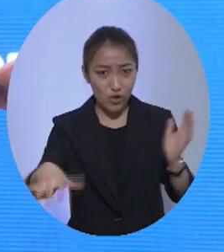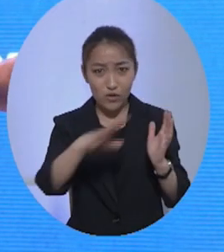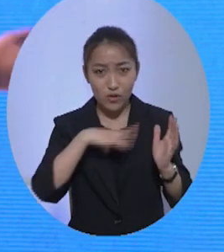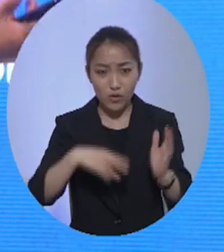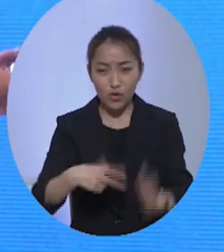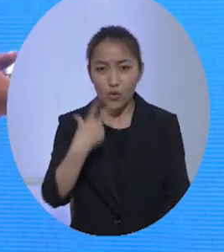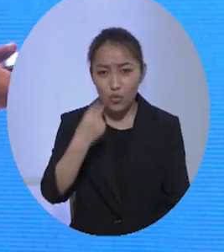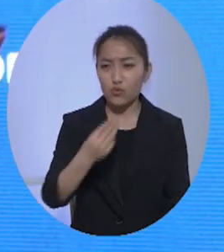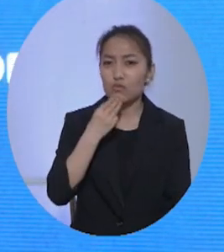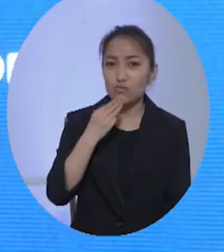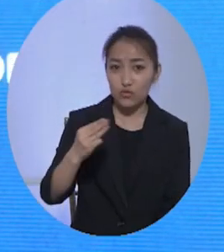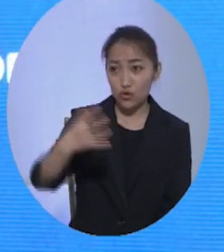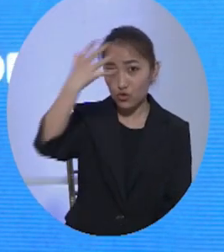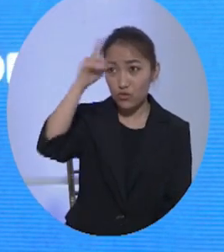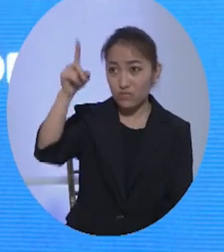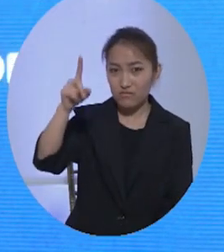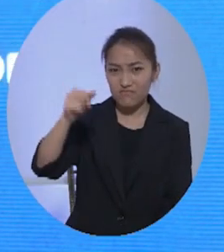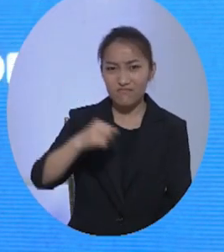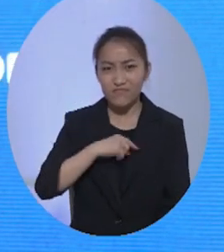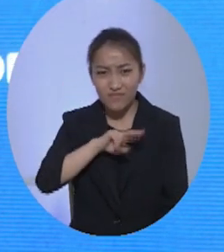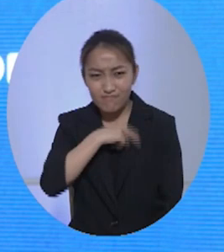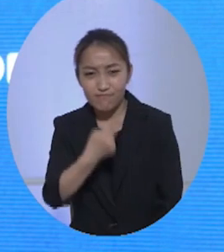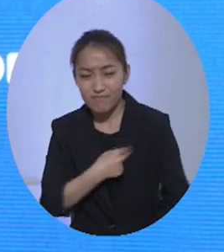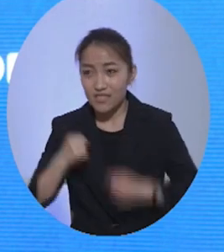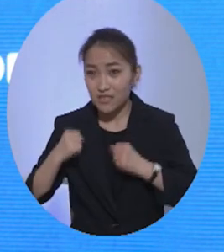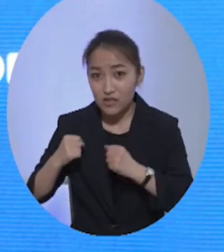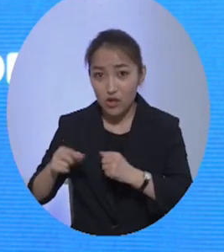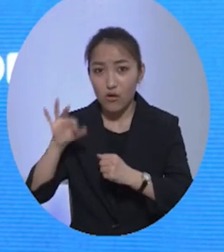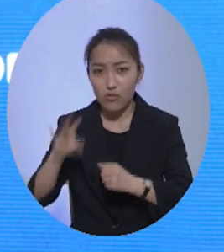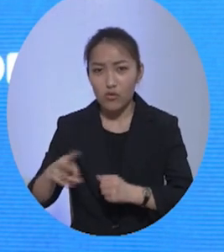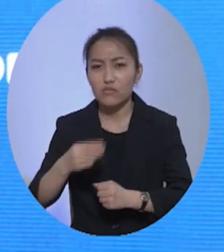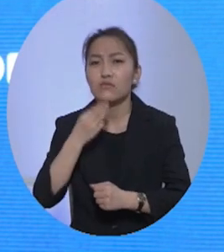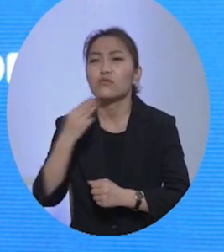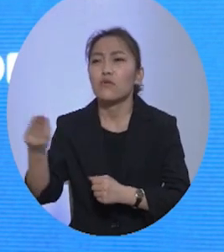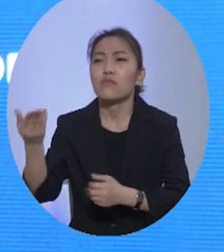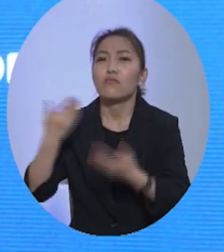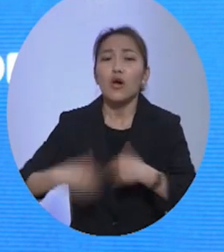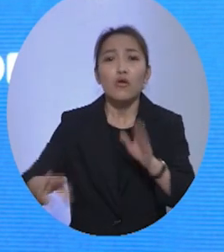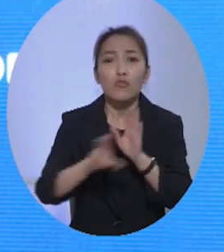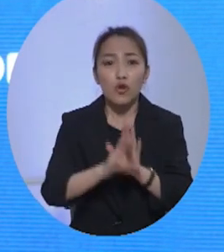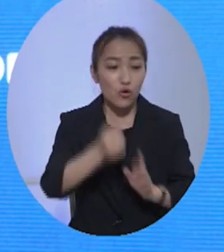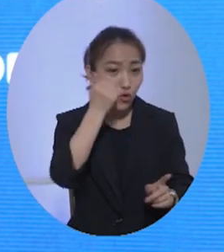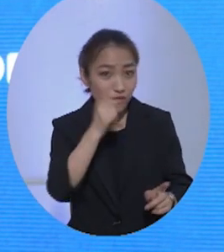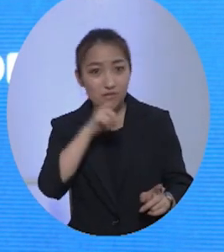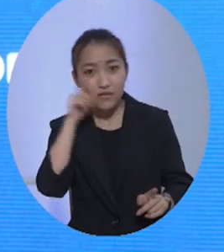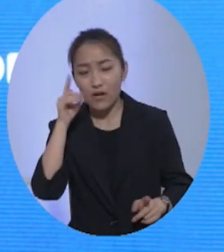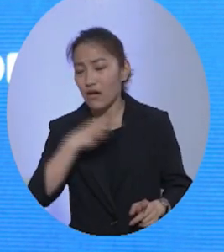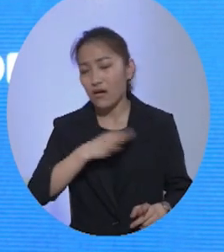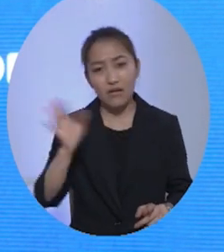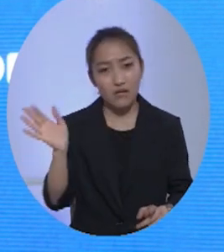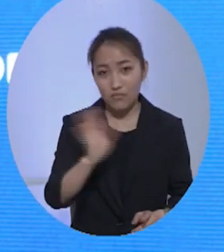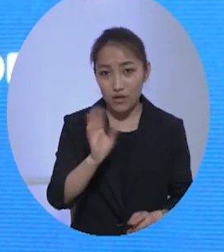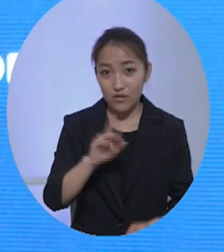үнж төрдөө зүтгэх юм бол ингэж үнэлэгддэг юм байна. Тэр хөгшин залуу хамаагүй юм байна. Тэр залуу хилдэг шүү